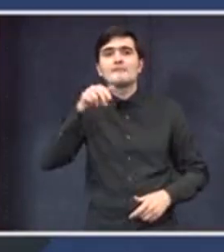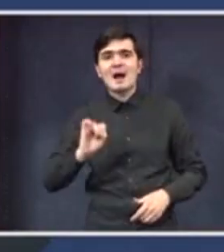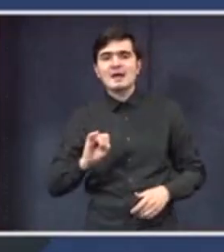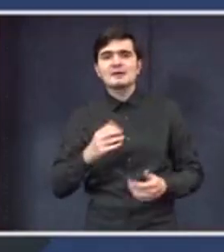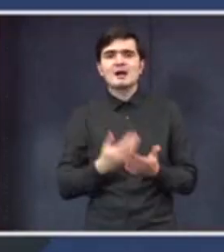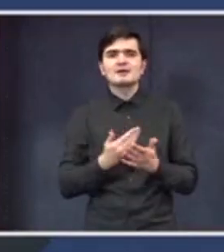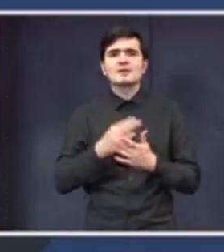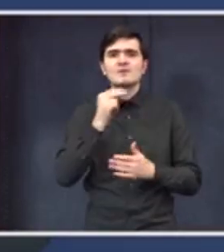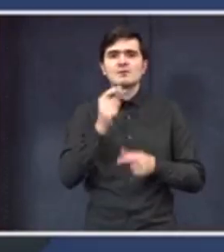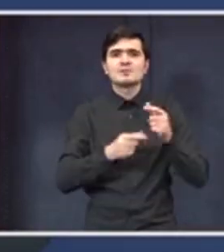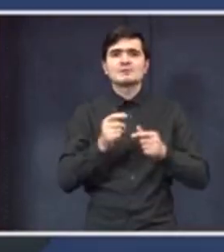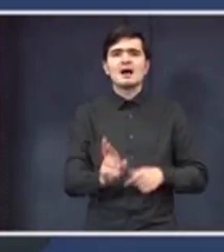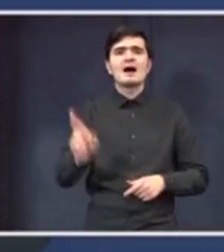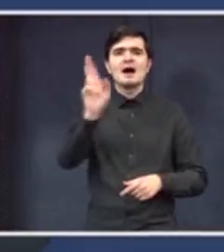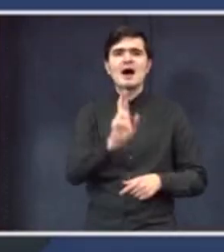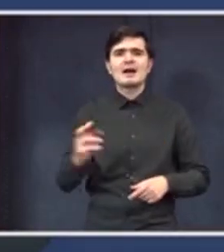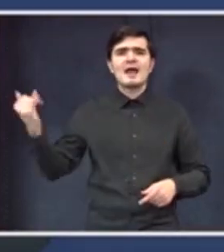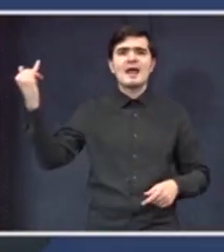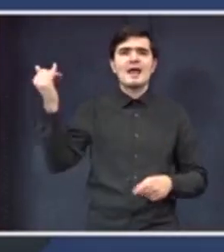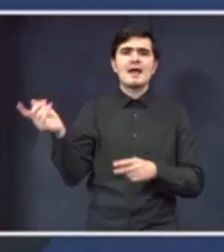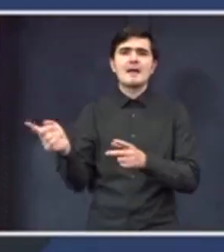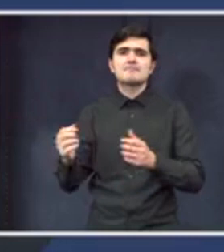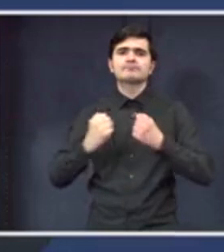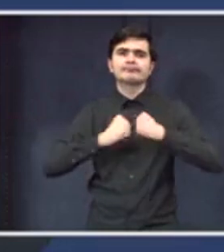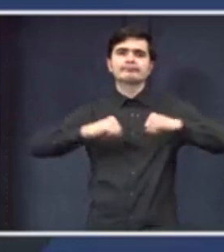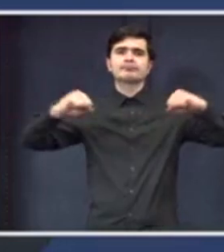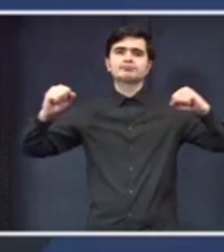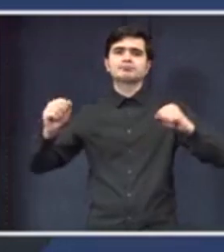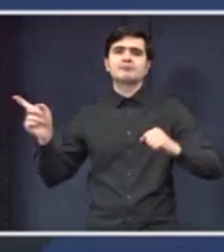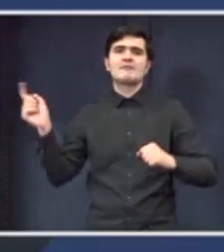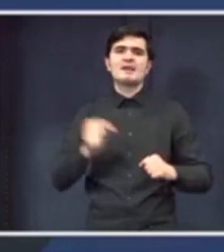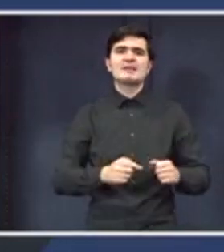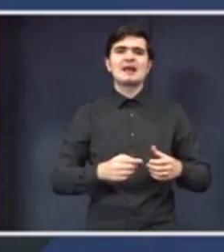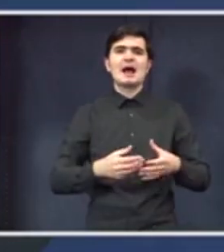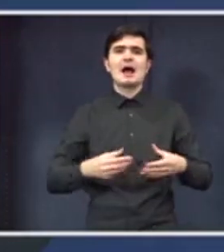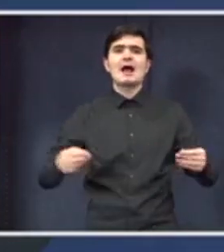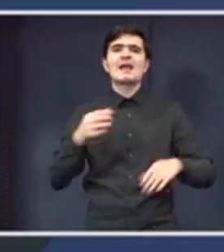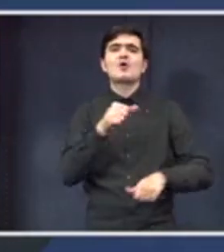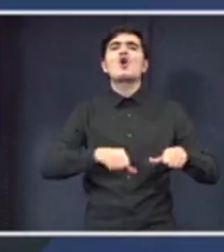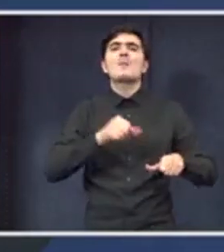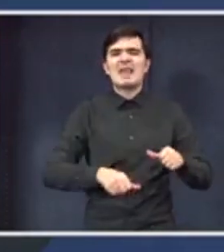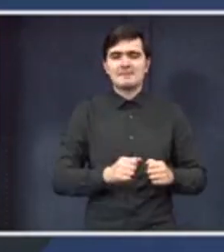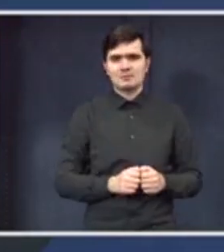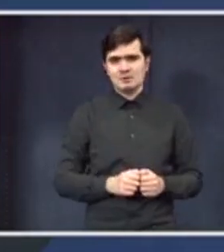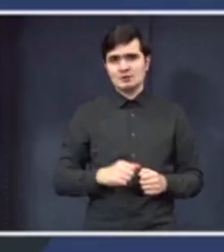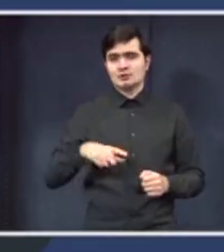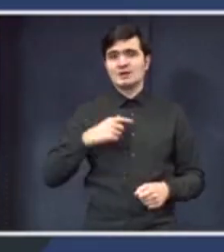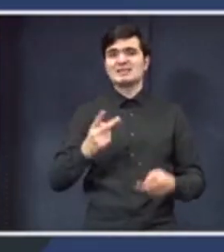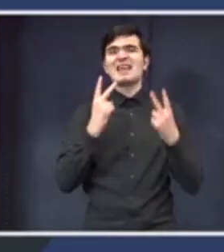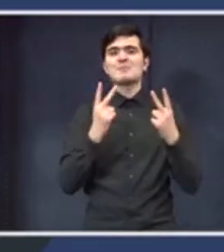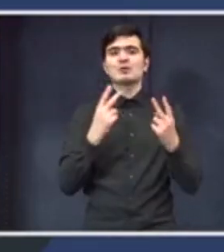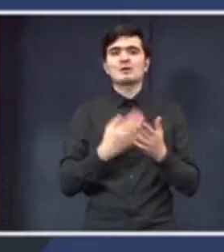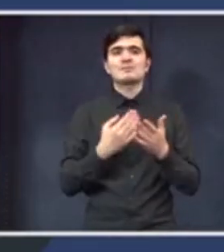să vorbim de revenirea economiei. De aceea este foarte important cu toții, și